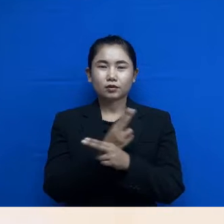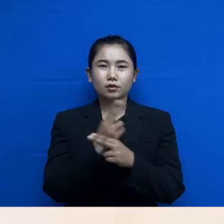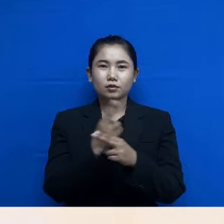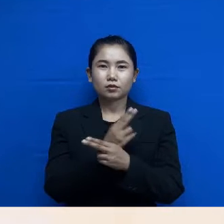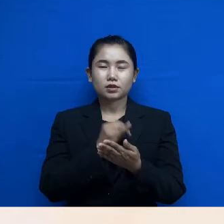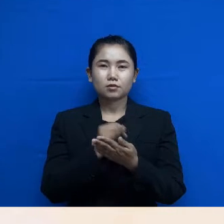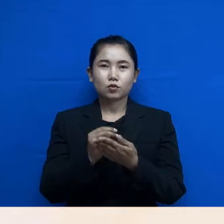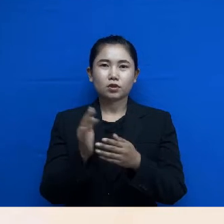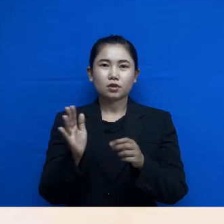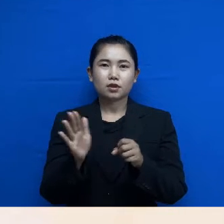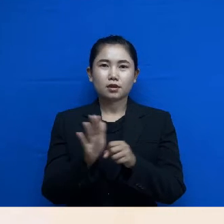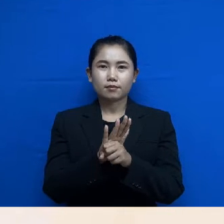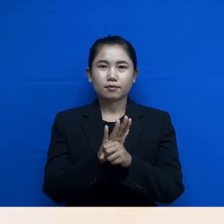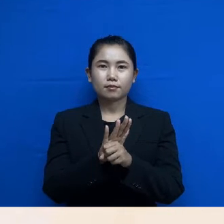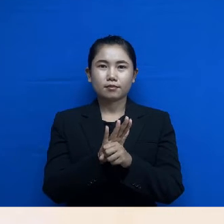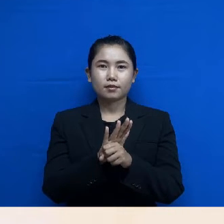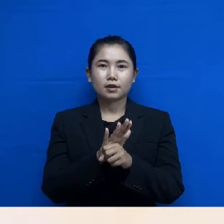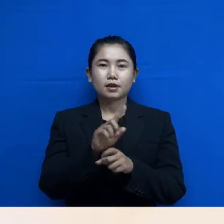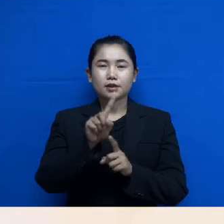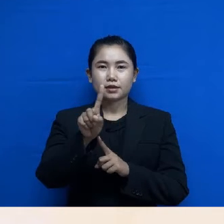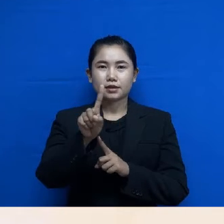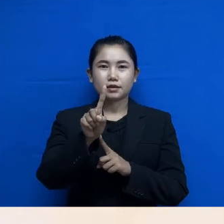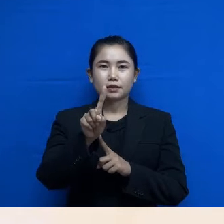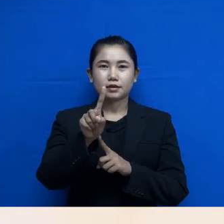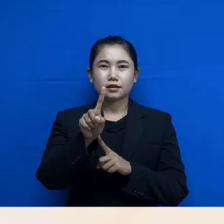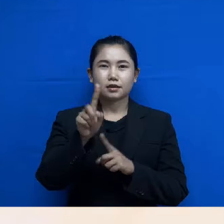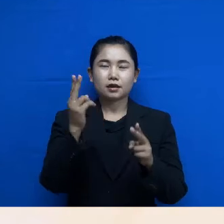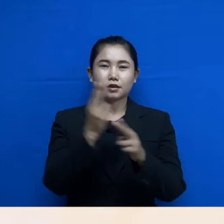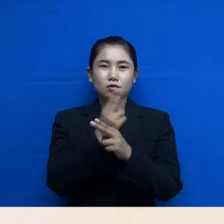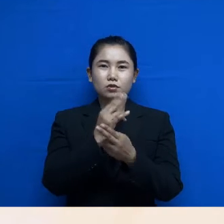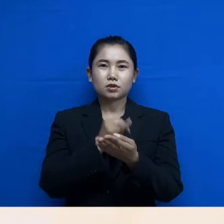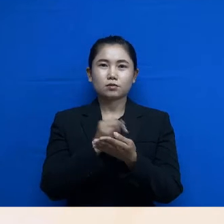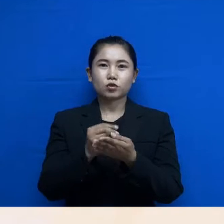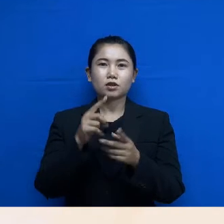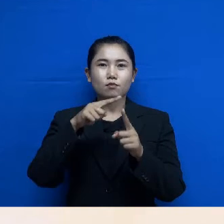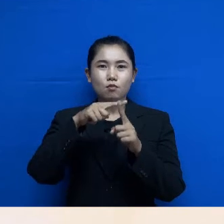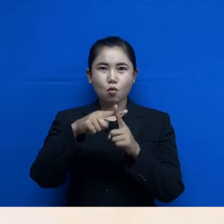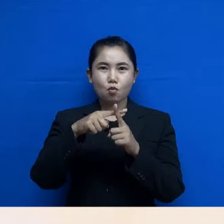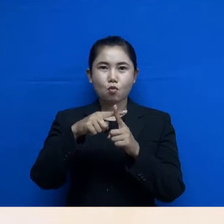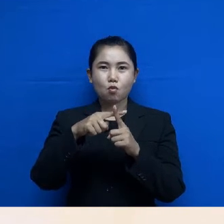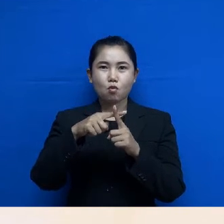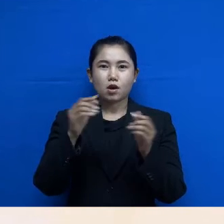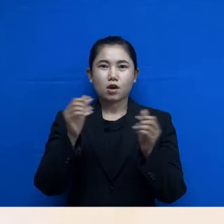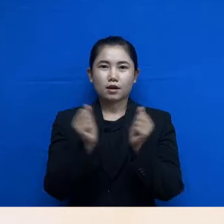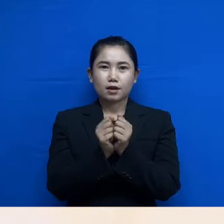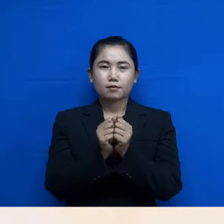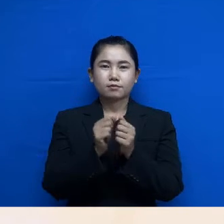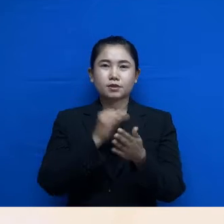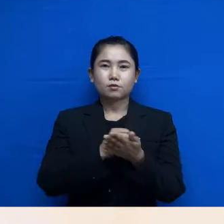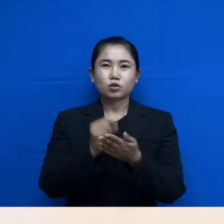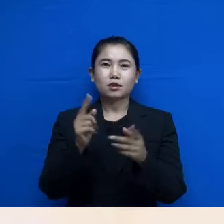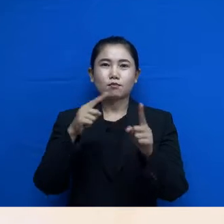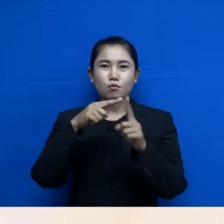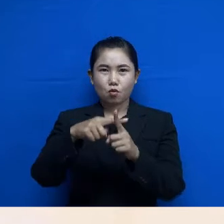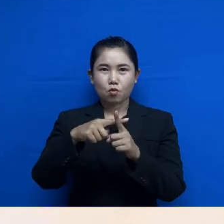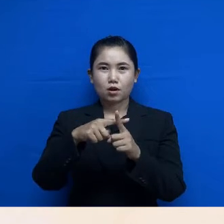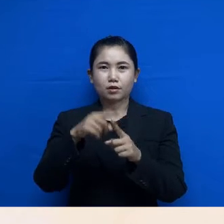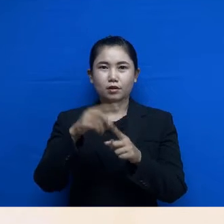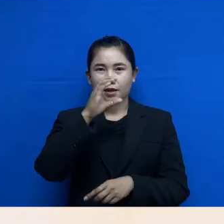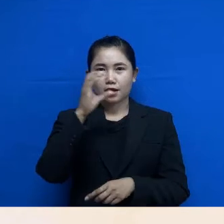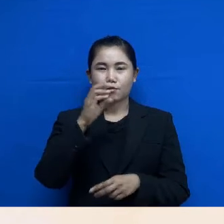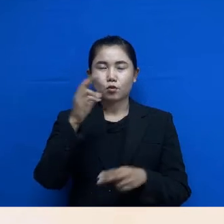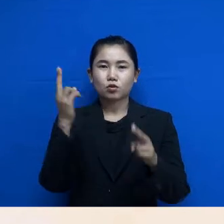การคูณจำนวนเต็ม 1กันคูณจำนวนเต็มบวกด้วยจำนวนเต็มบัว